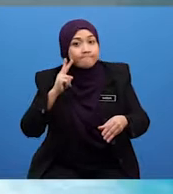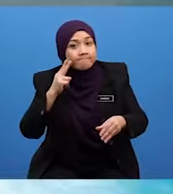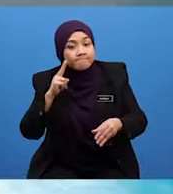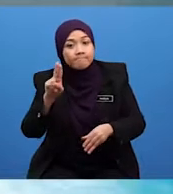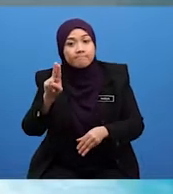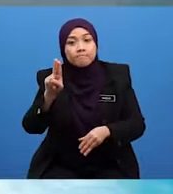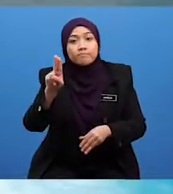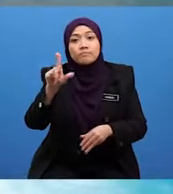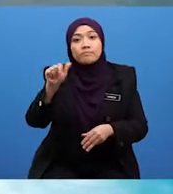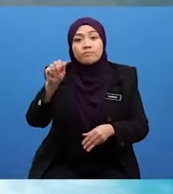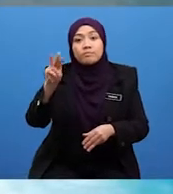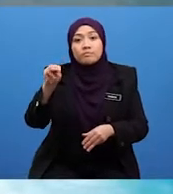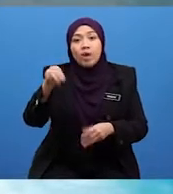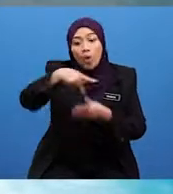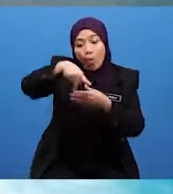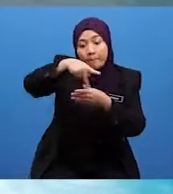kopi,